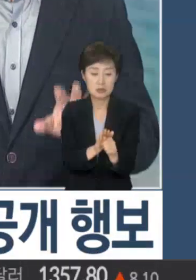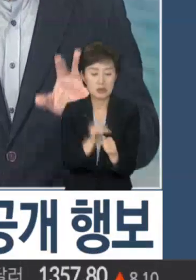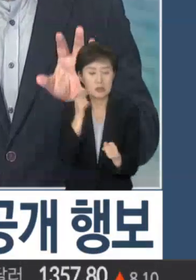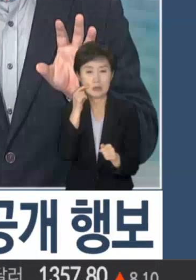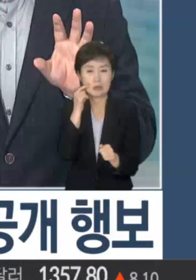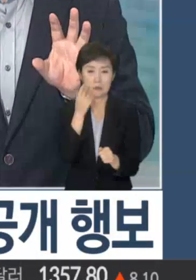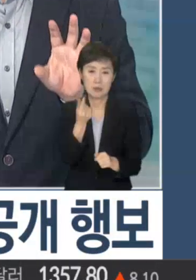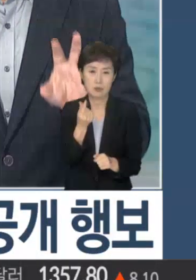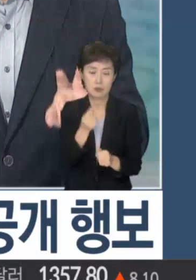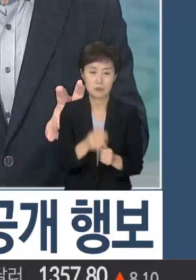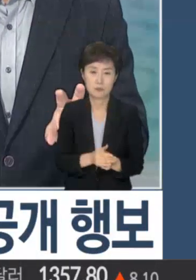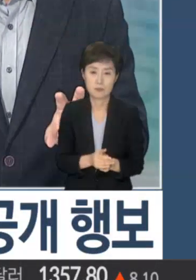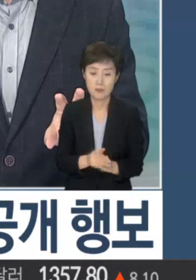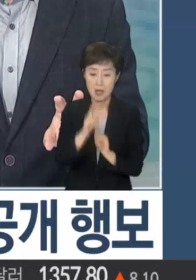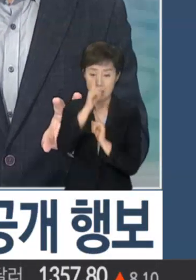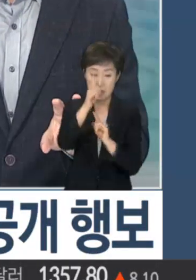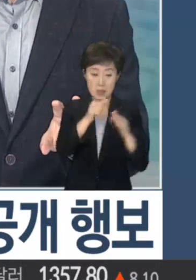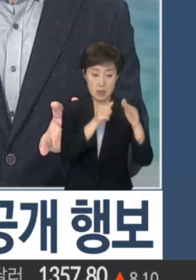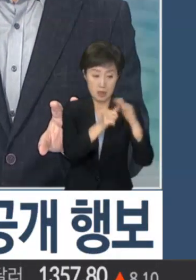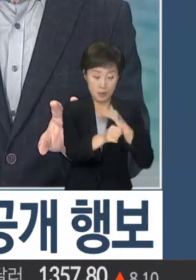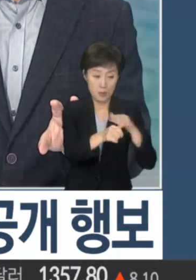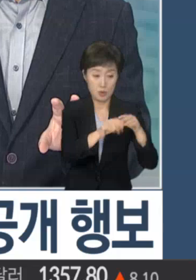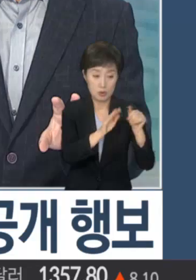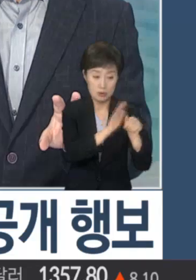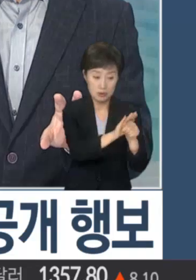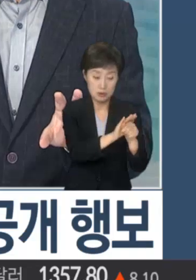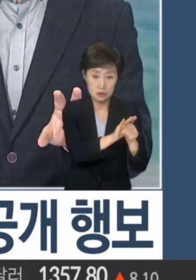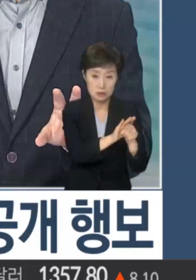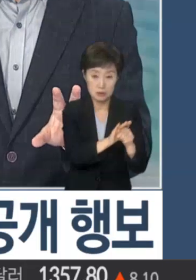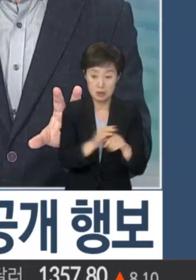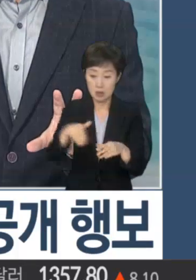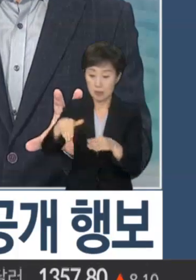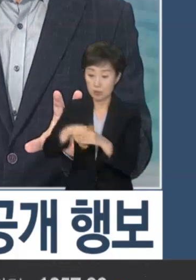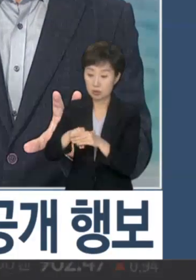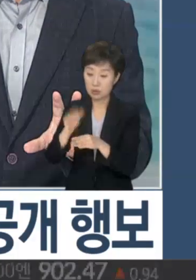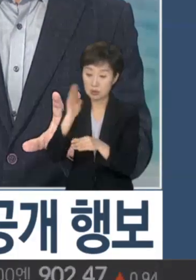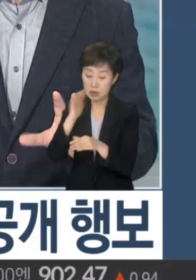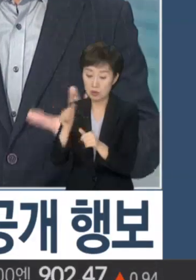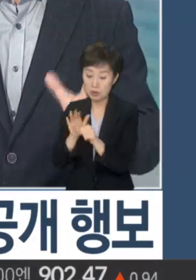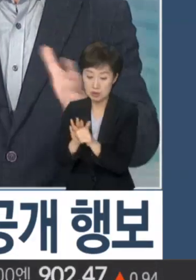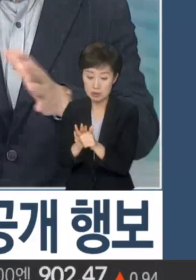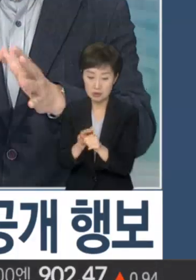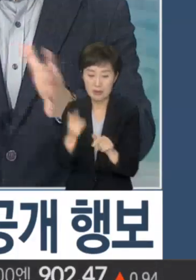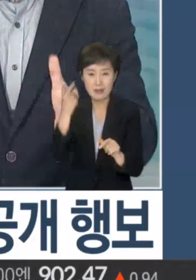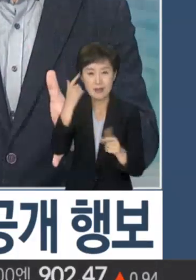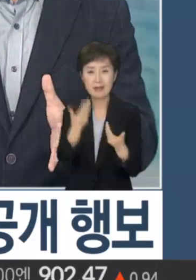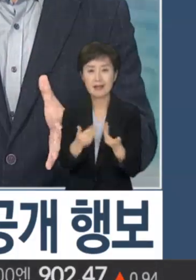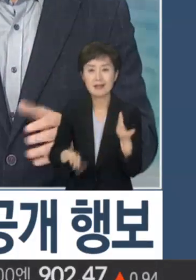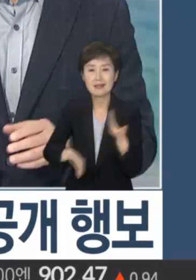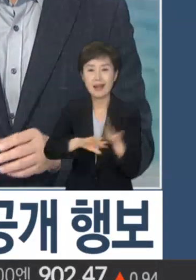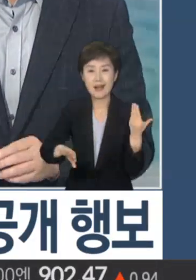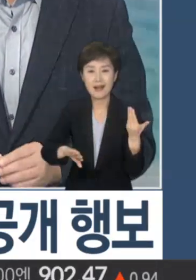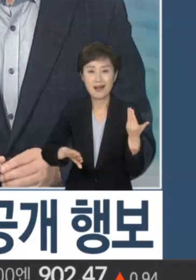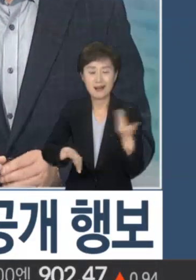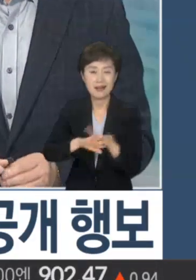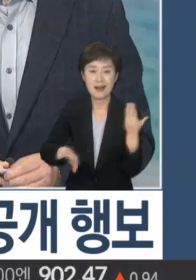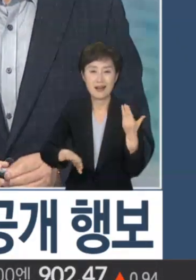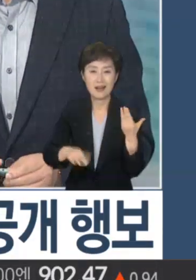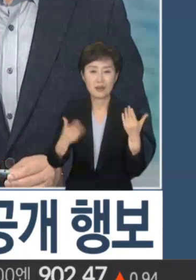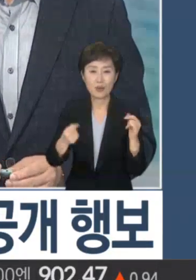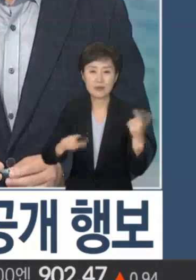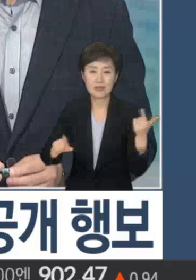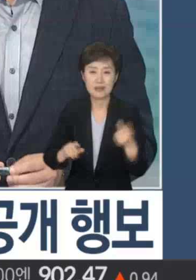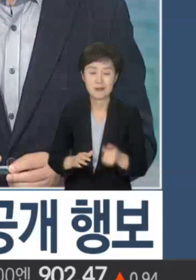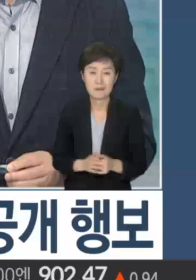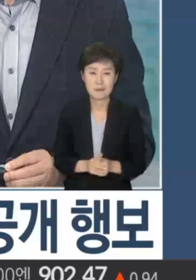그리고 이재명 대표의 지지층과 문재인 대통령의 지지층이 약간의 차이는 있어요. 많은 부분 중복이 되지만 그래서